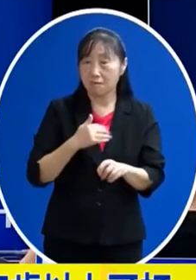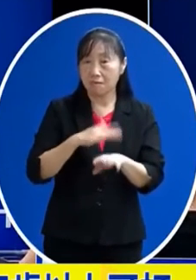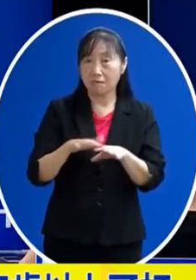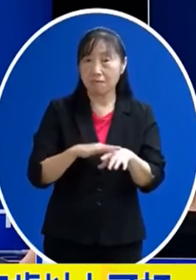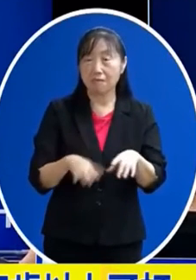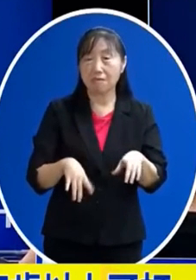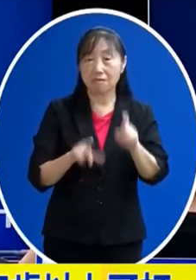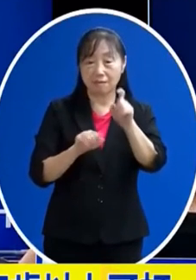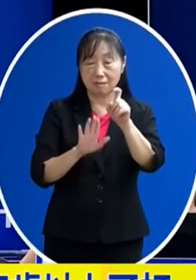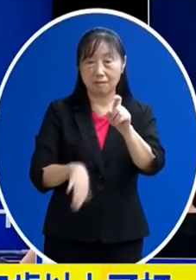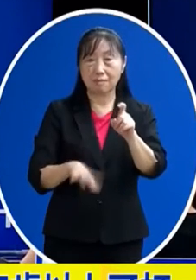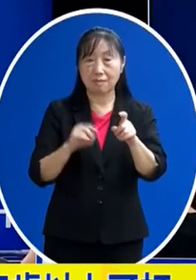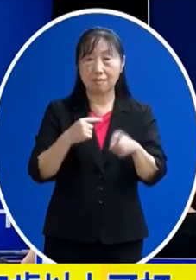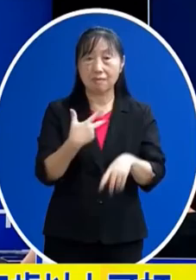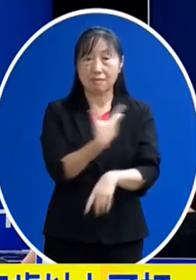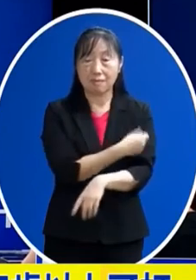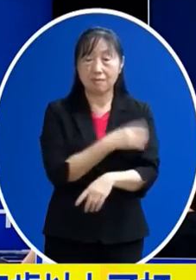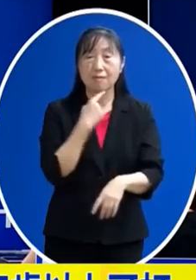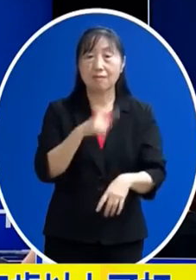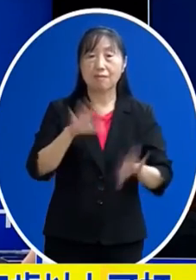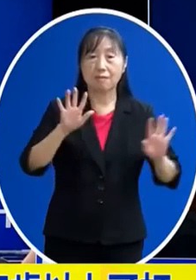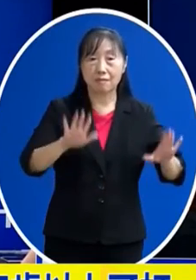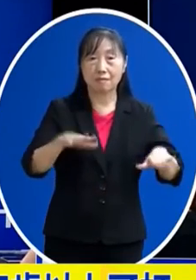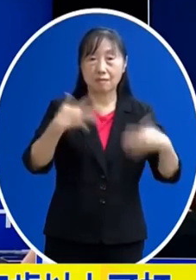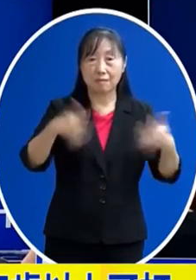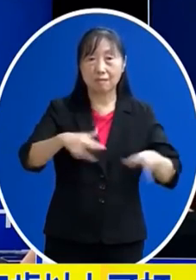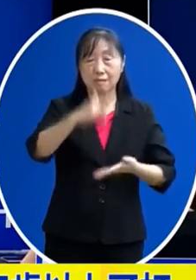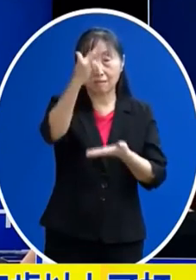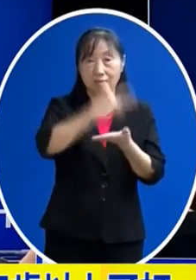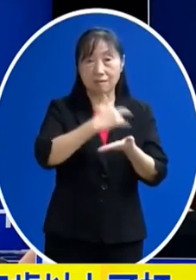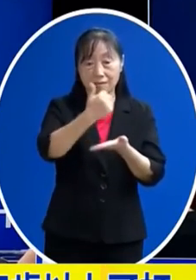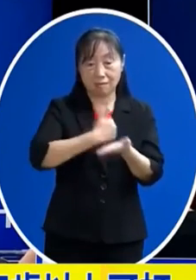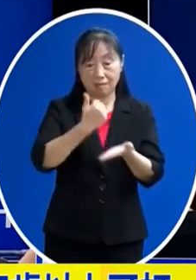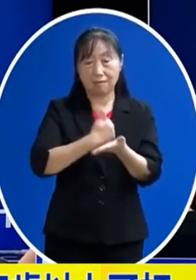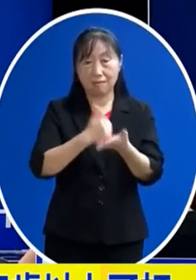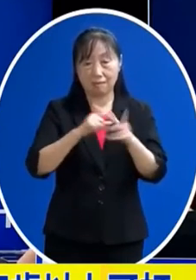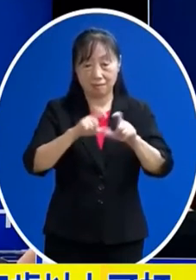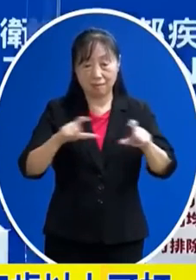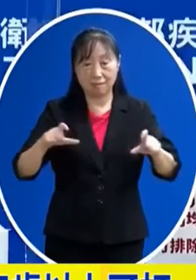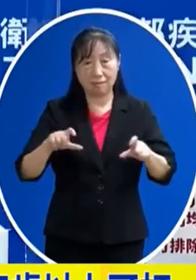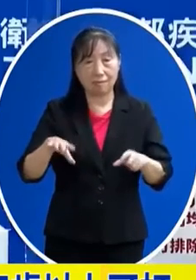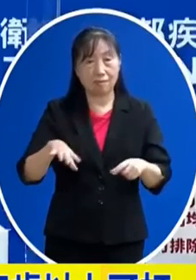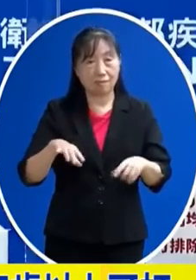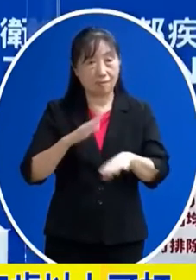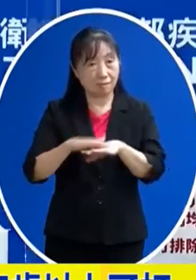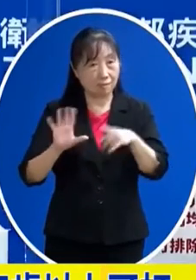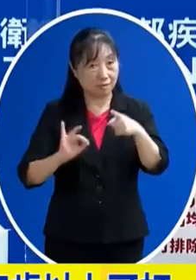我们有计划，现在这么多疫苗到了可以达到70%吗？谢谢。